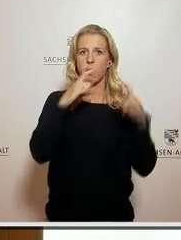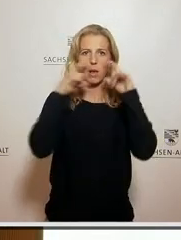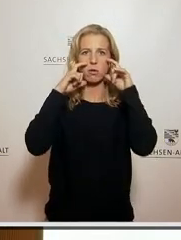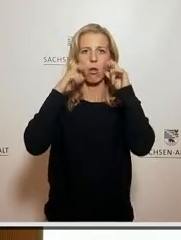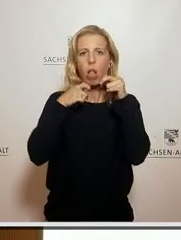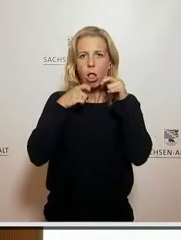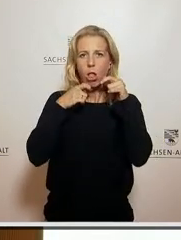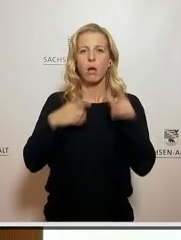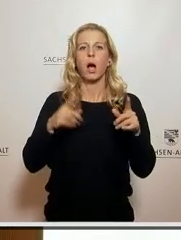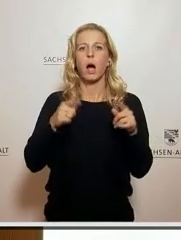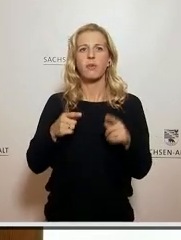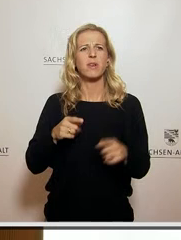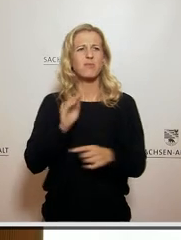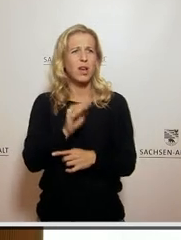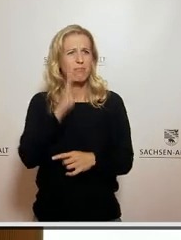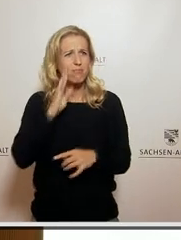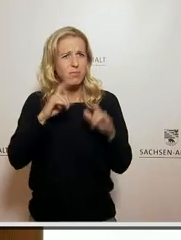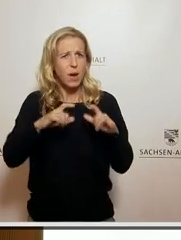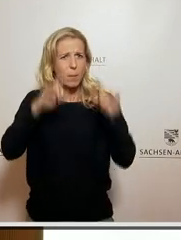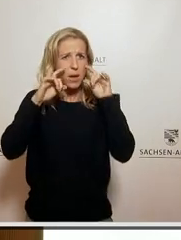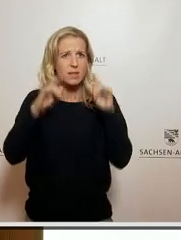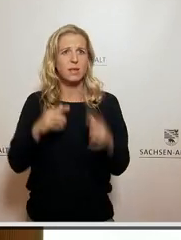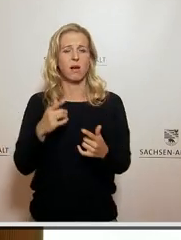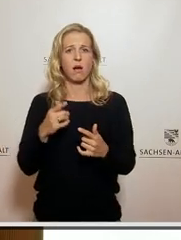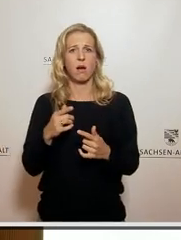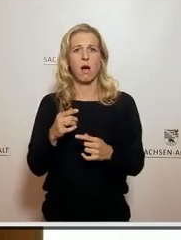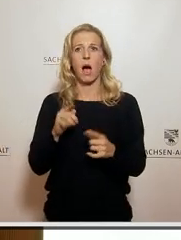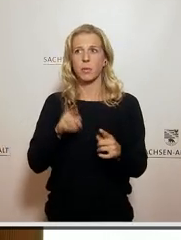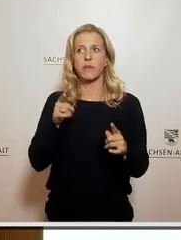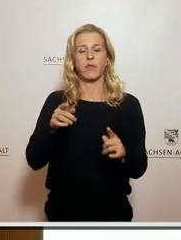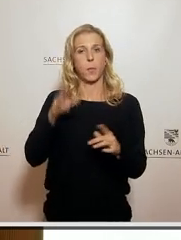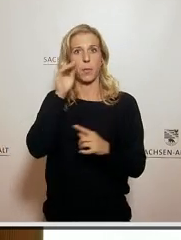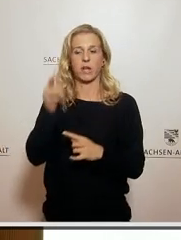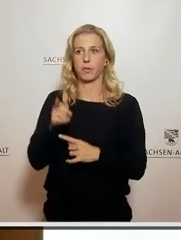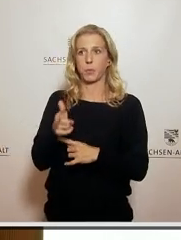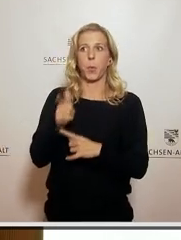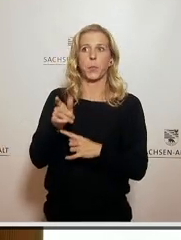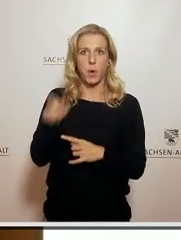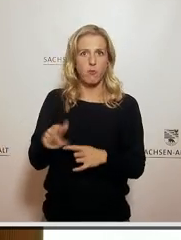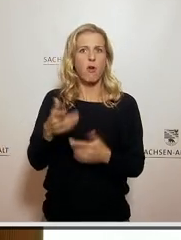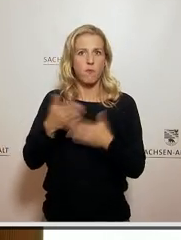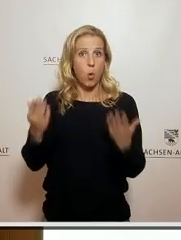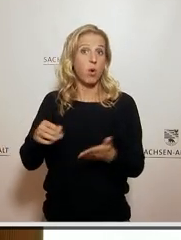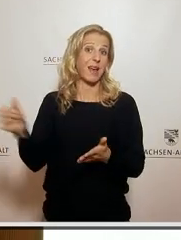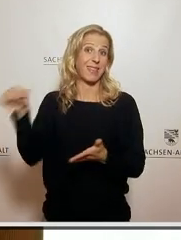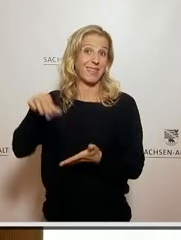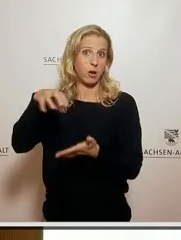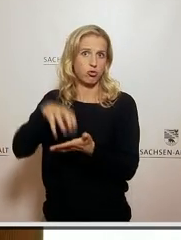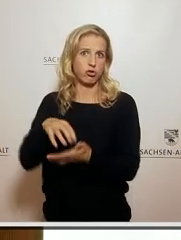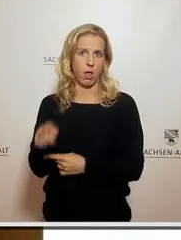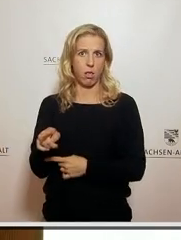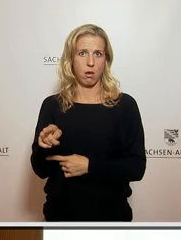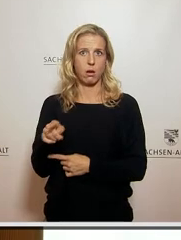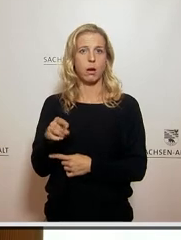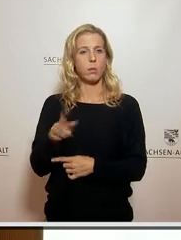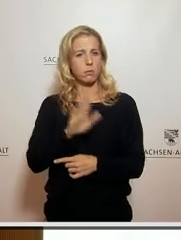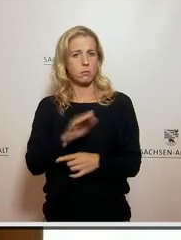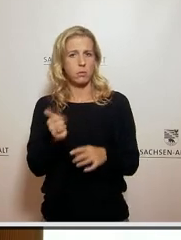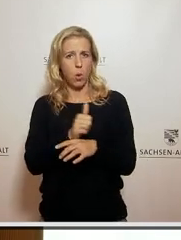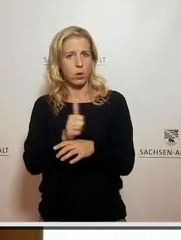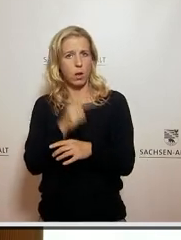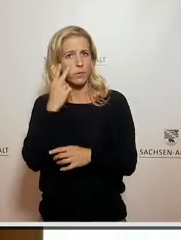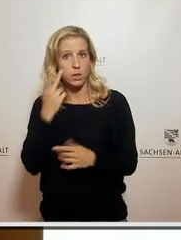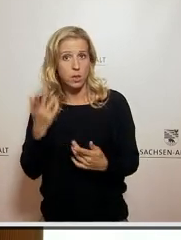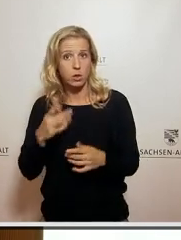Mann erschossen worden in einer Tankstelle. Wie beurteilen Sie das und muss das aus Ihrer Sicht Konsequenzen haben beim Umgang